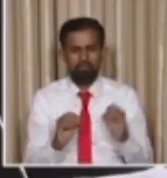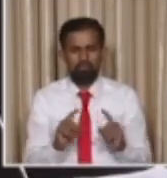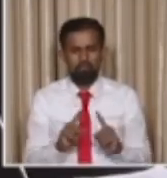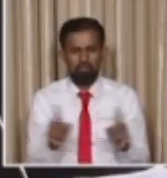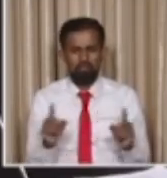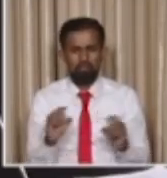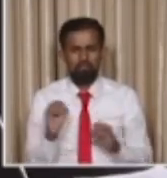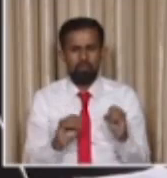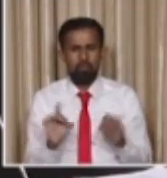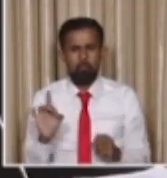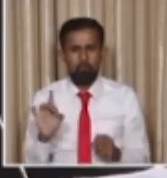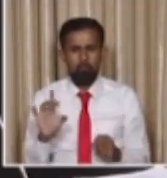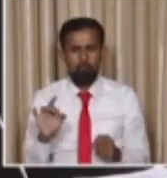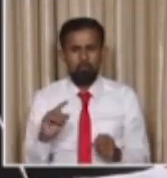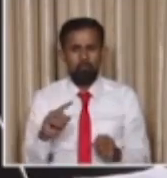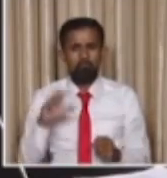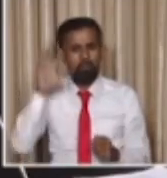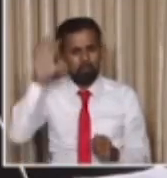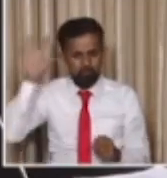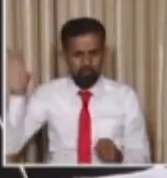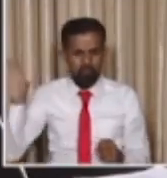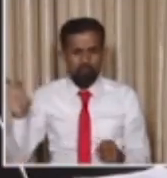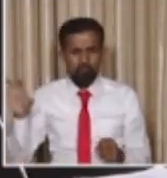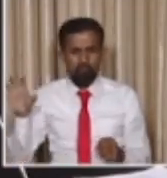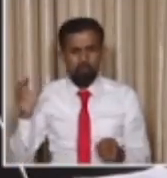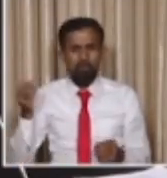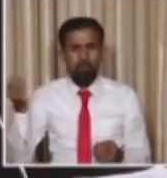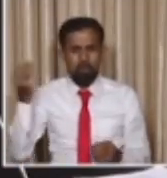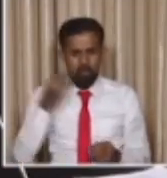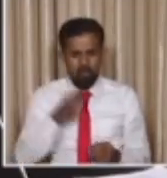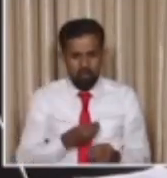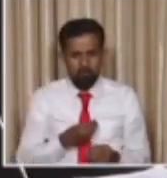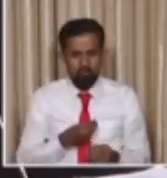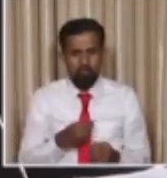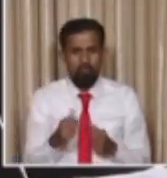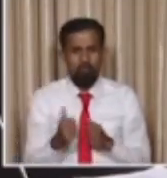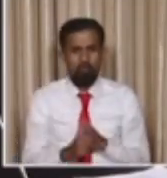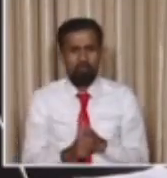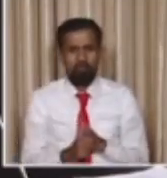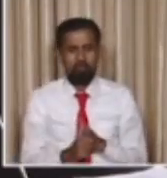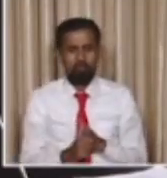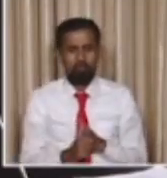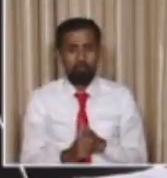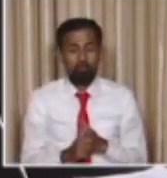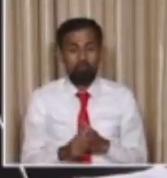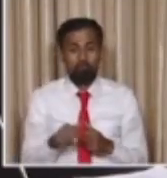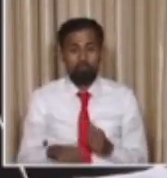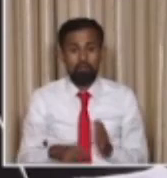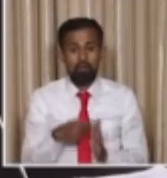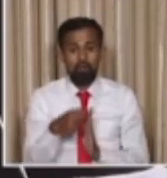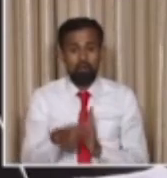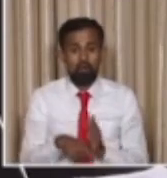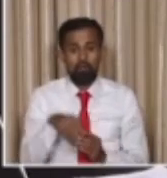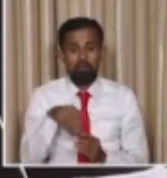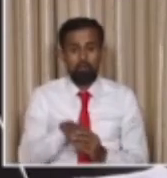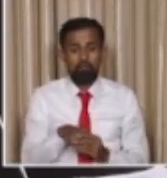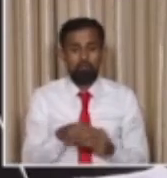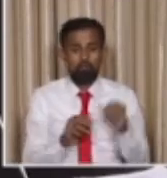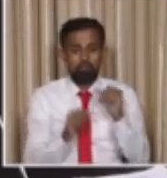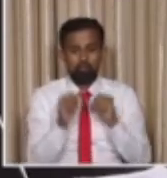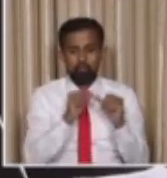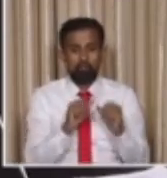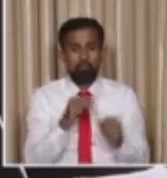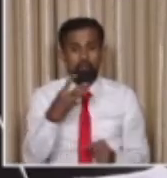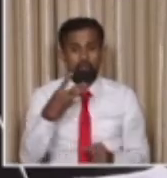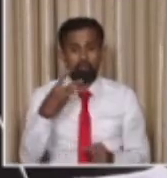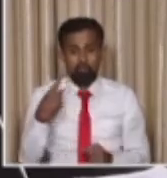15ක ලෝකයේ අනික් රටවල් කරන්නේත් වෙන රටවල් වලින් ලබාගත් දේවල් වලින් නිෂ්පාදනය කිරීම මේක මේ රට තුල මේ ඖෂධ වලින් තුනෙන් එකක්